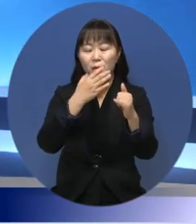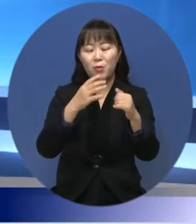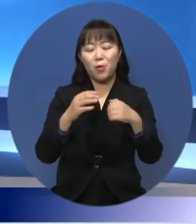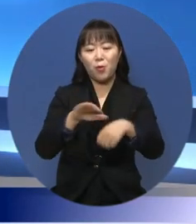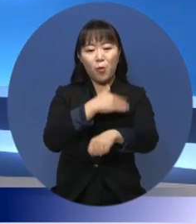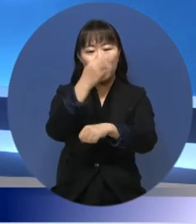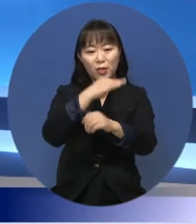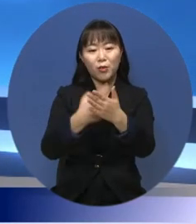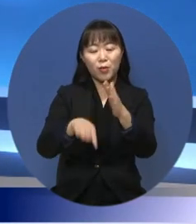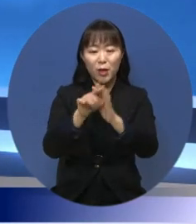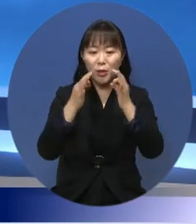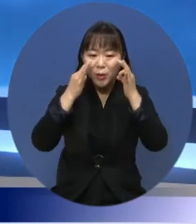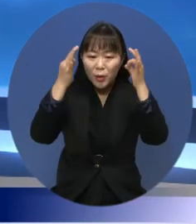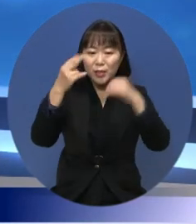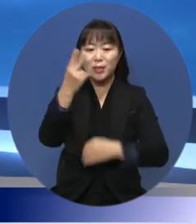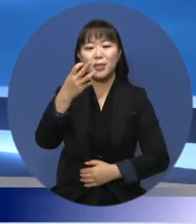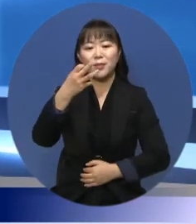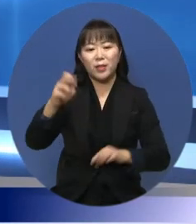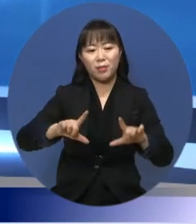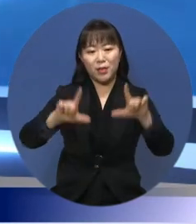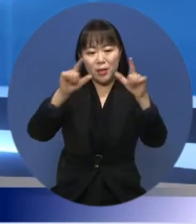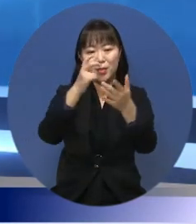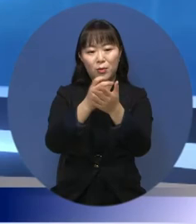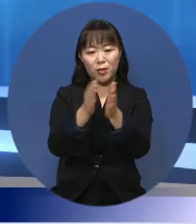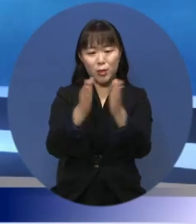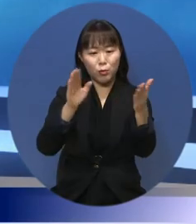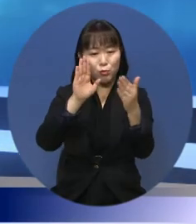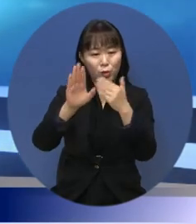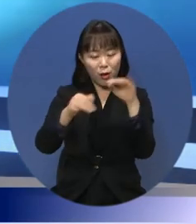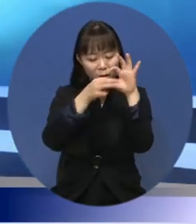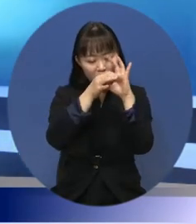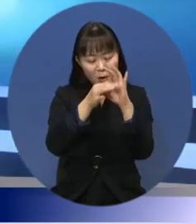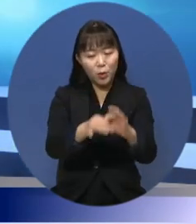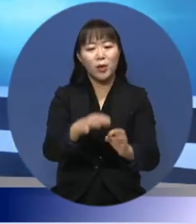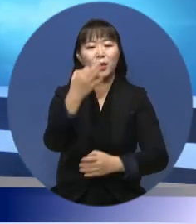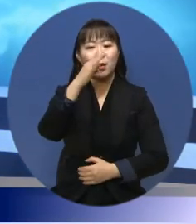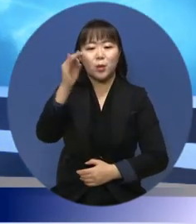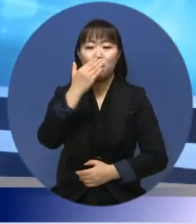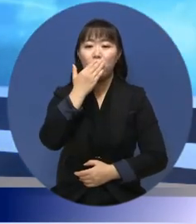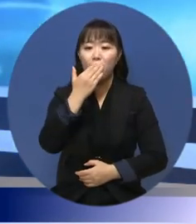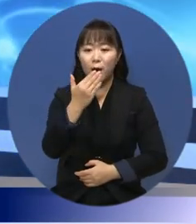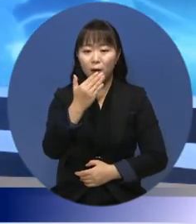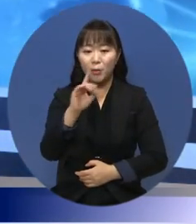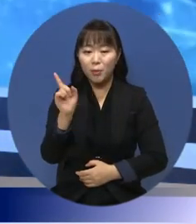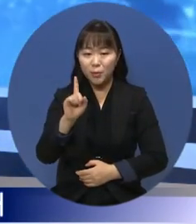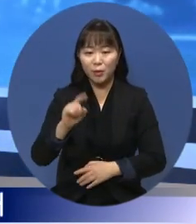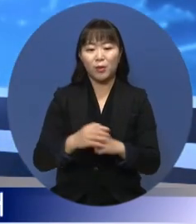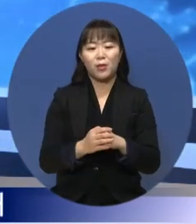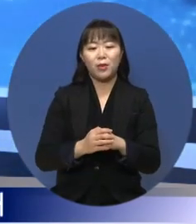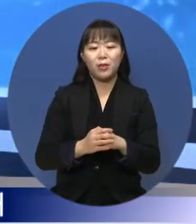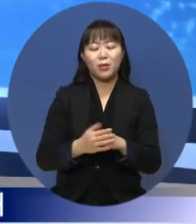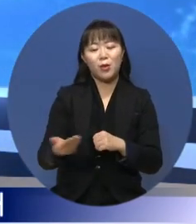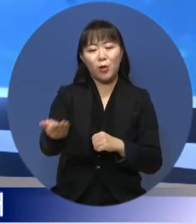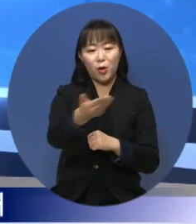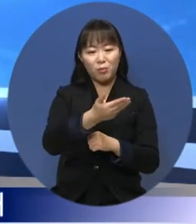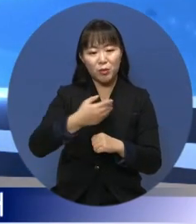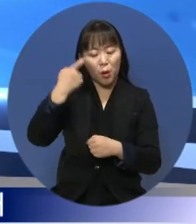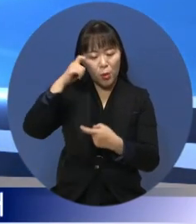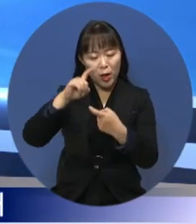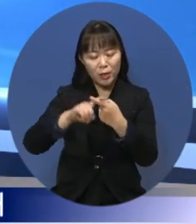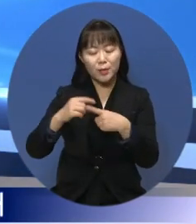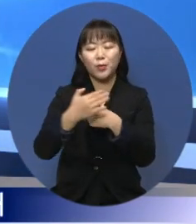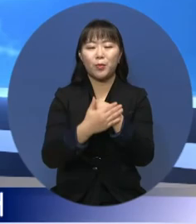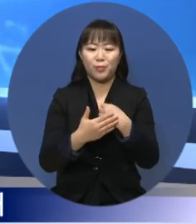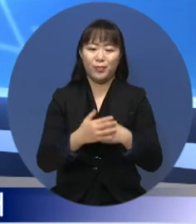위한 노력으로 2013년 제도 시행 2호 연속해서 인정받을 수 있었던 것은 시청자 분들을 관심